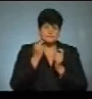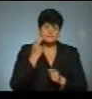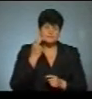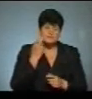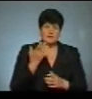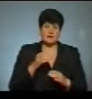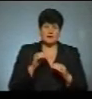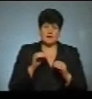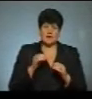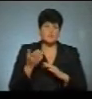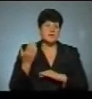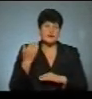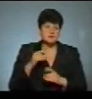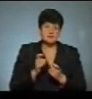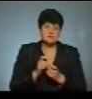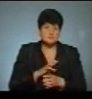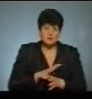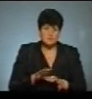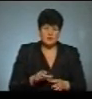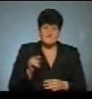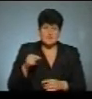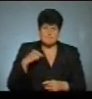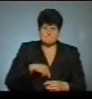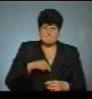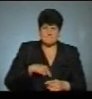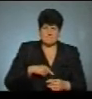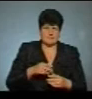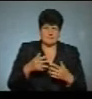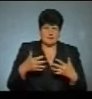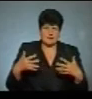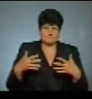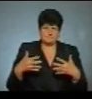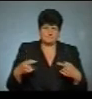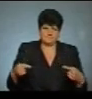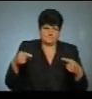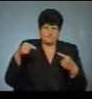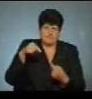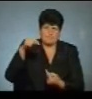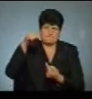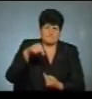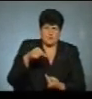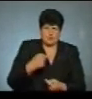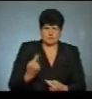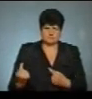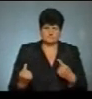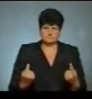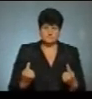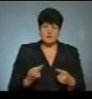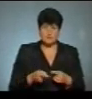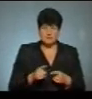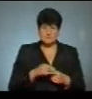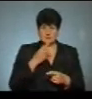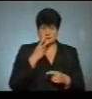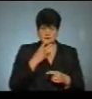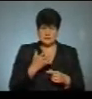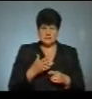й до того не конфліктували, але вони є психологічно несумісними, а це виявляється тільки в момент ізоляції.